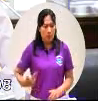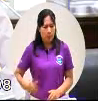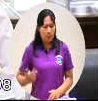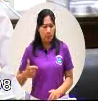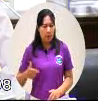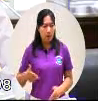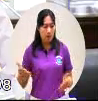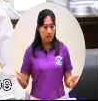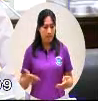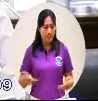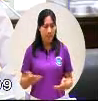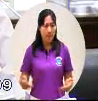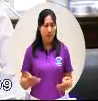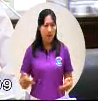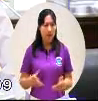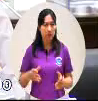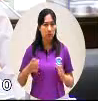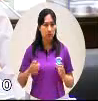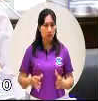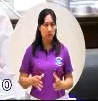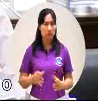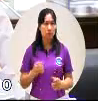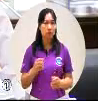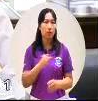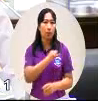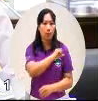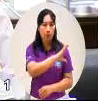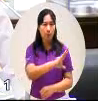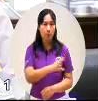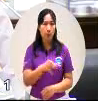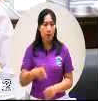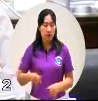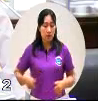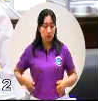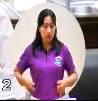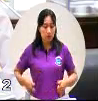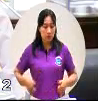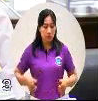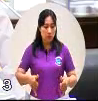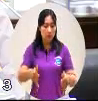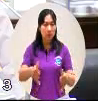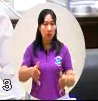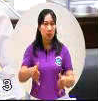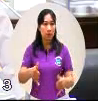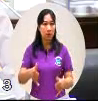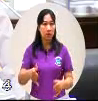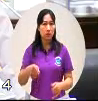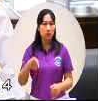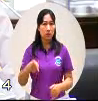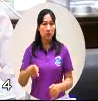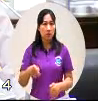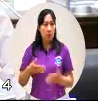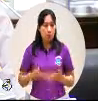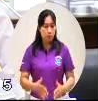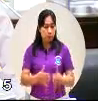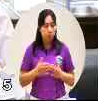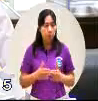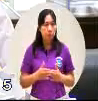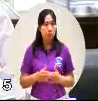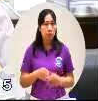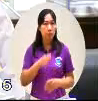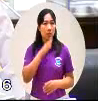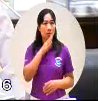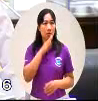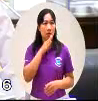个道路是纳玛夏最重要的道路，没有路一切后续